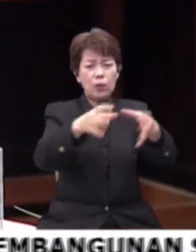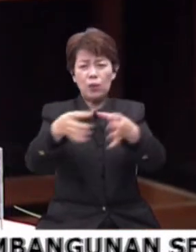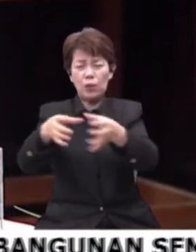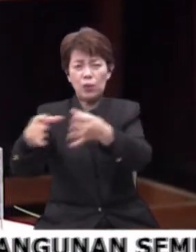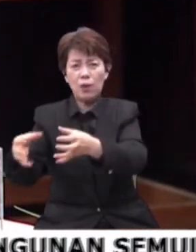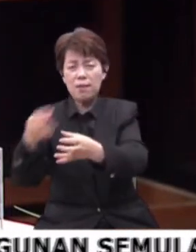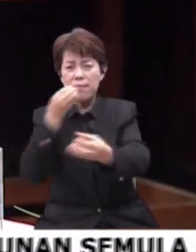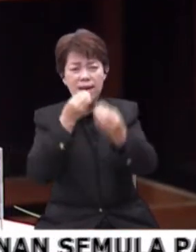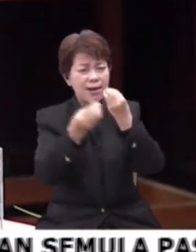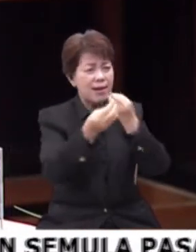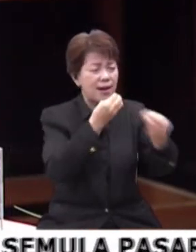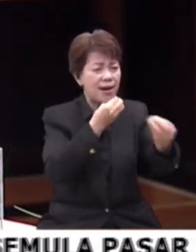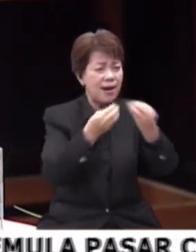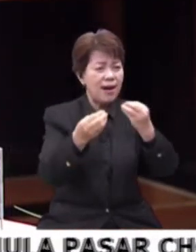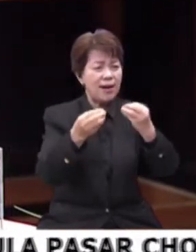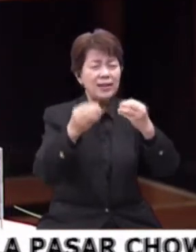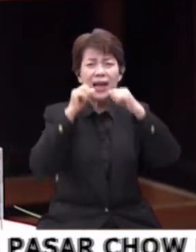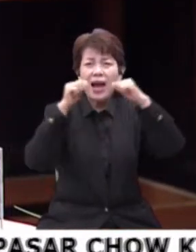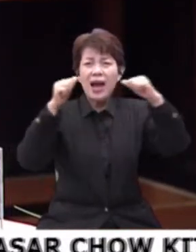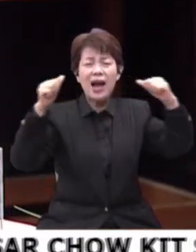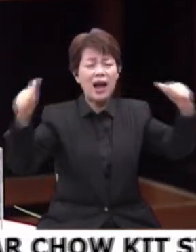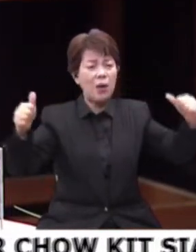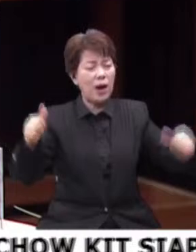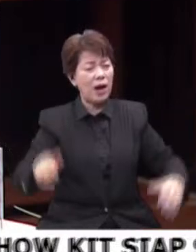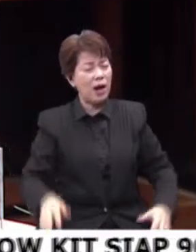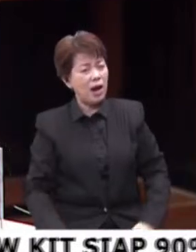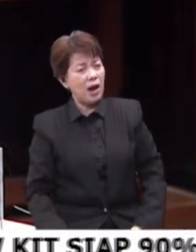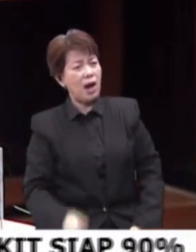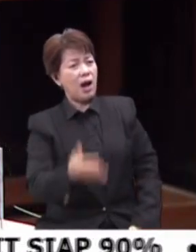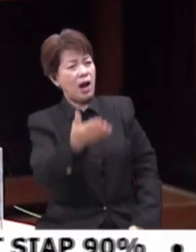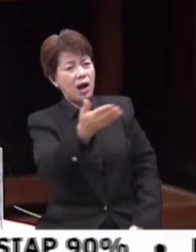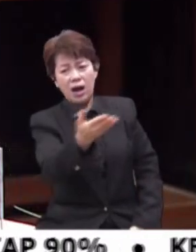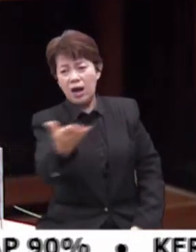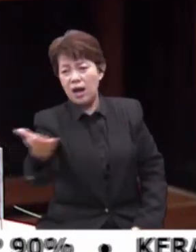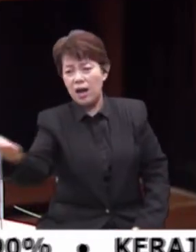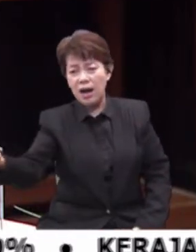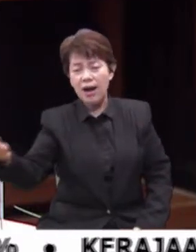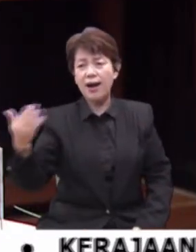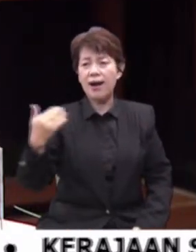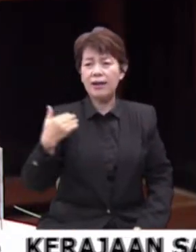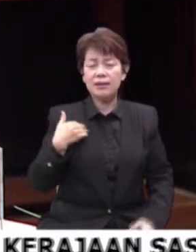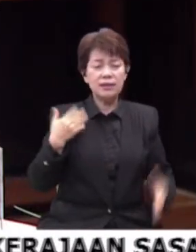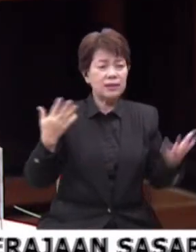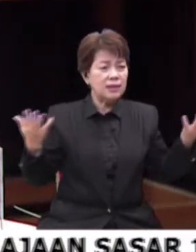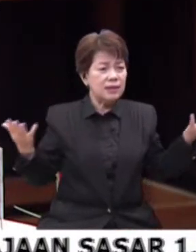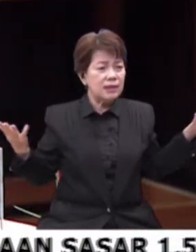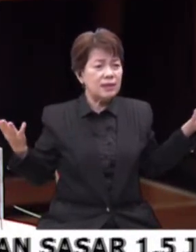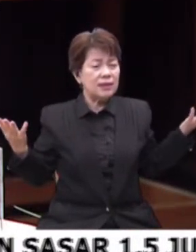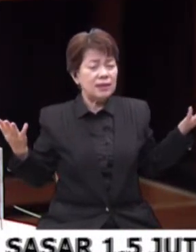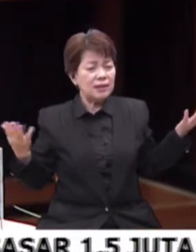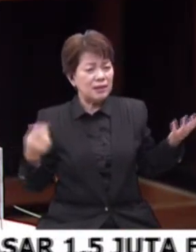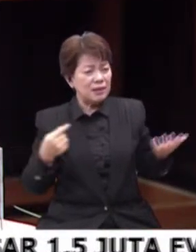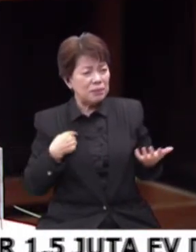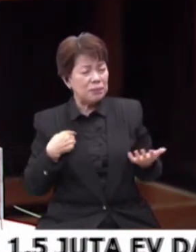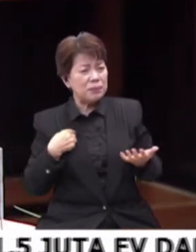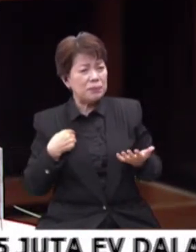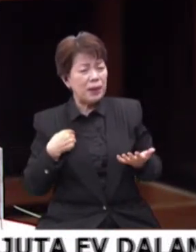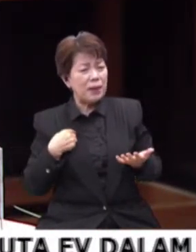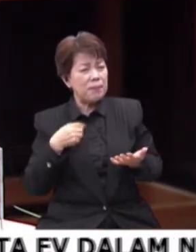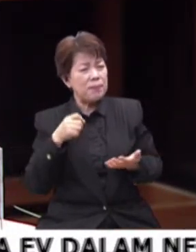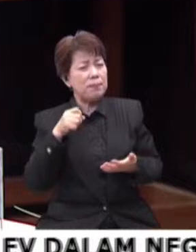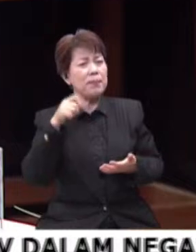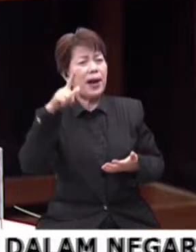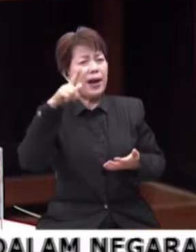uang awam payah untuk mendapatkan bukan karena tak ada tetapi tidak mampu jadi air ininya